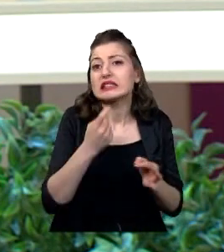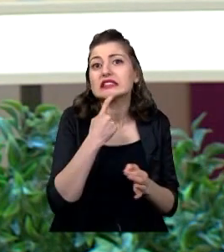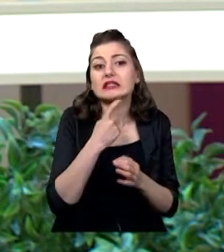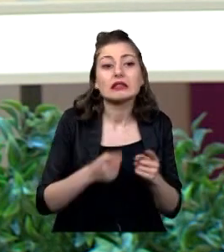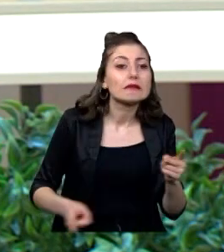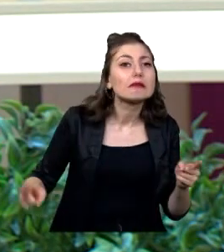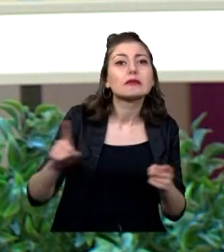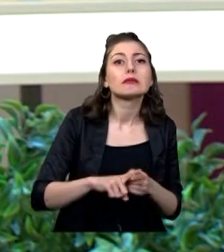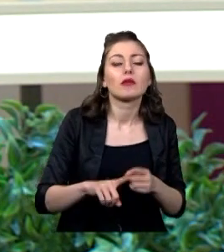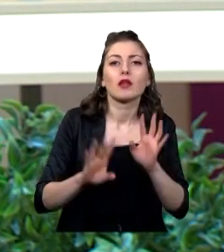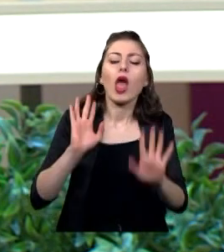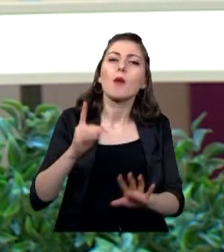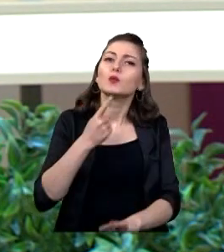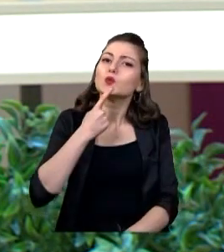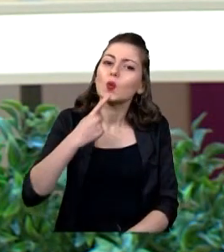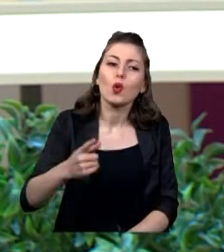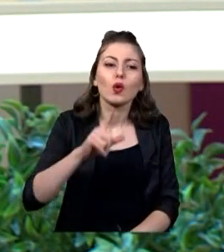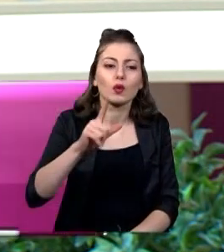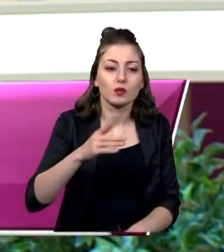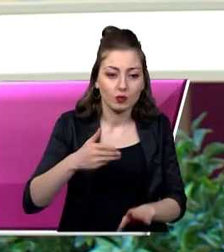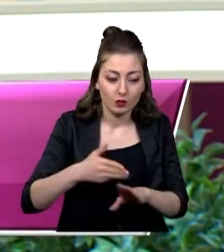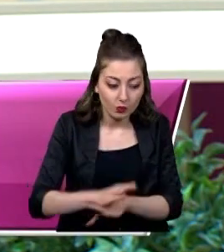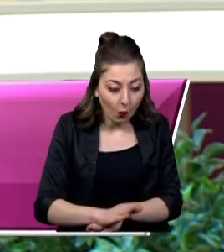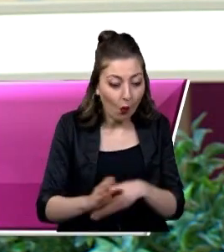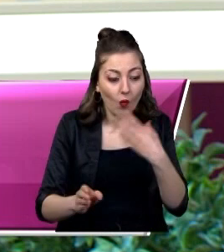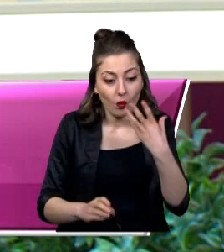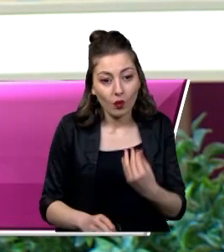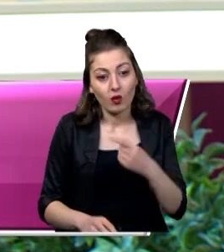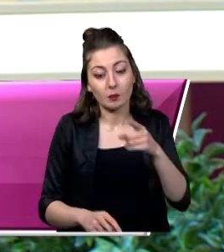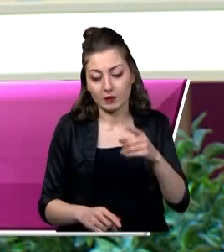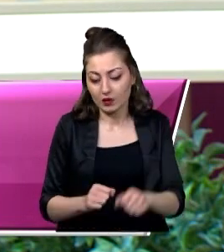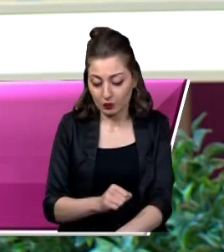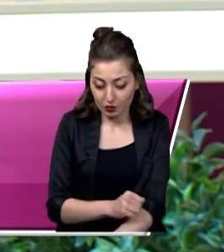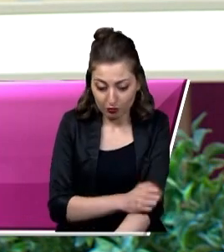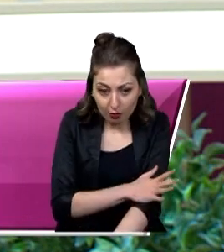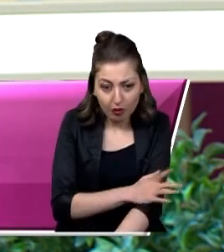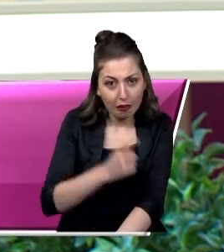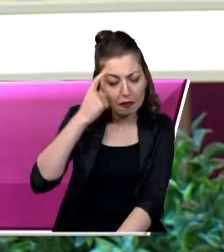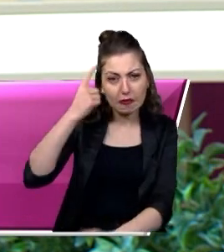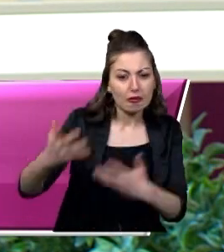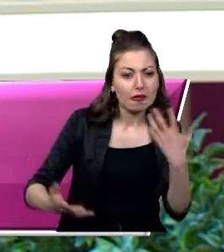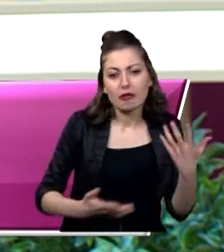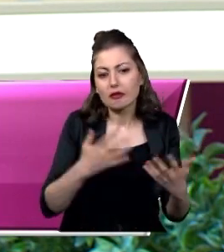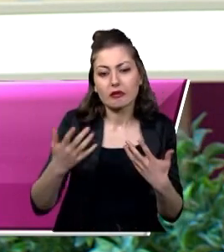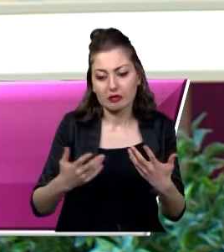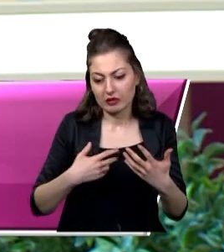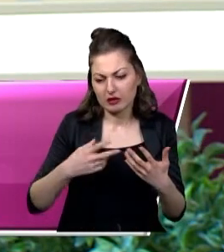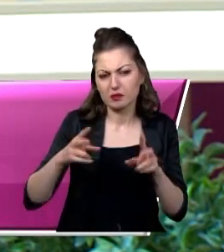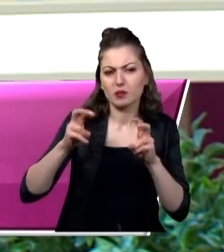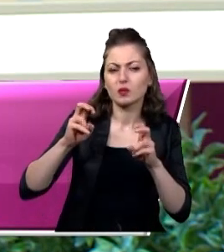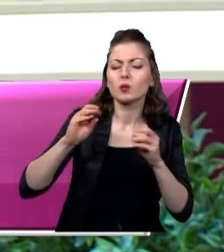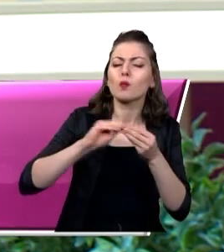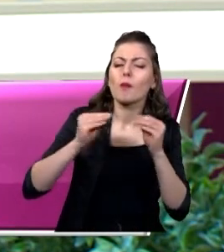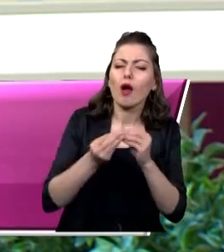Bu gerçeği söylemek gerekir doğru olanı dur yani çocuğun ruhsal yapısı şekillenirken o tuğlalar